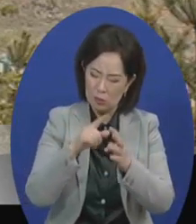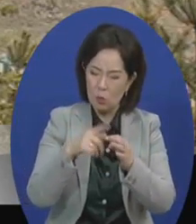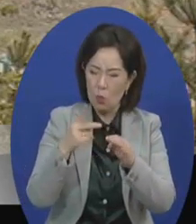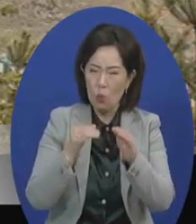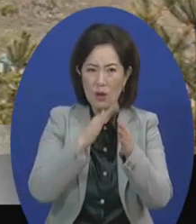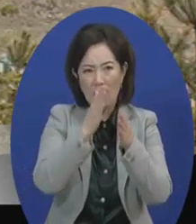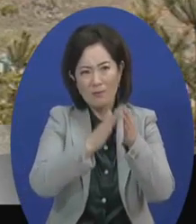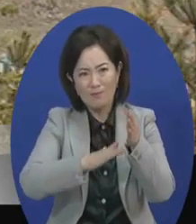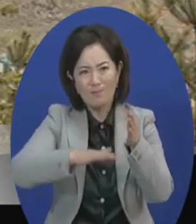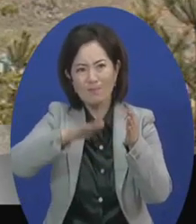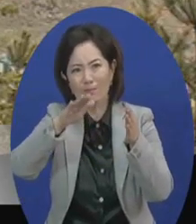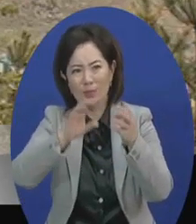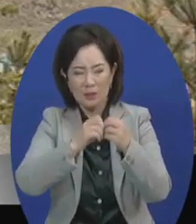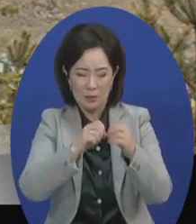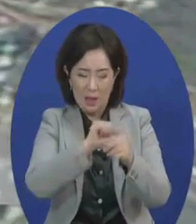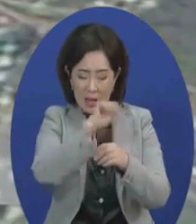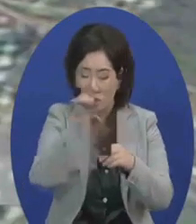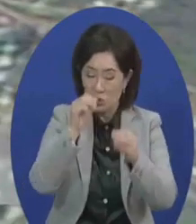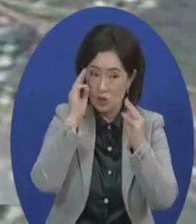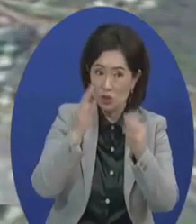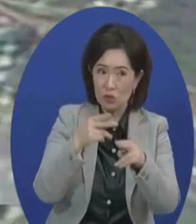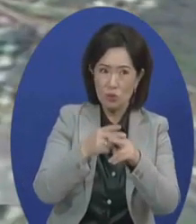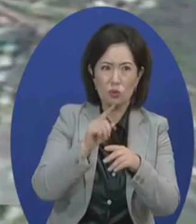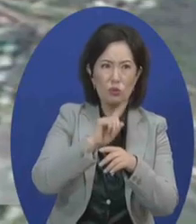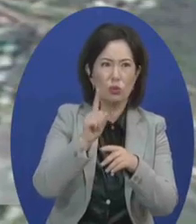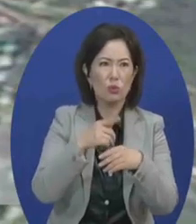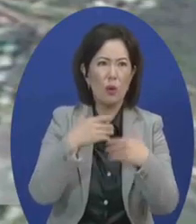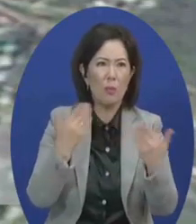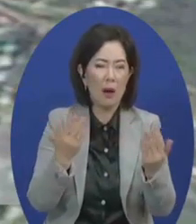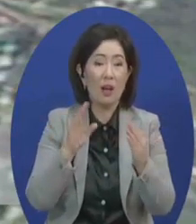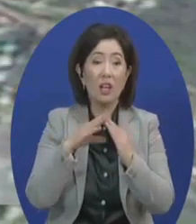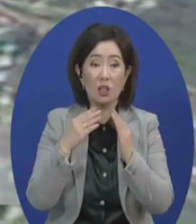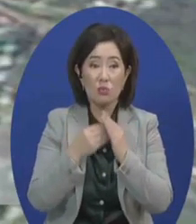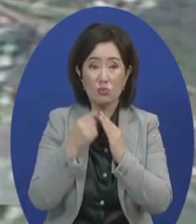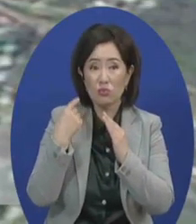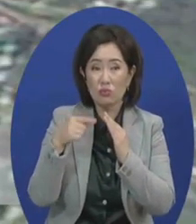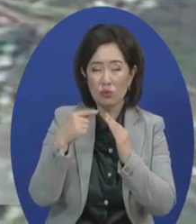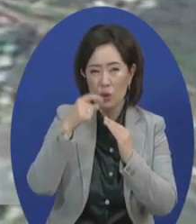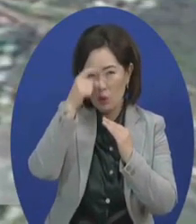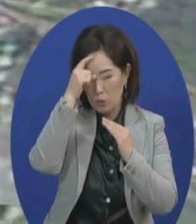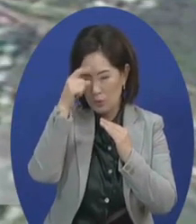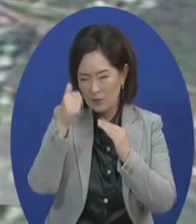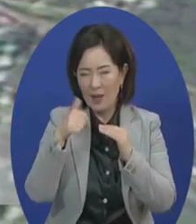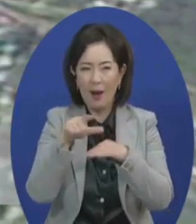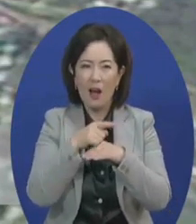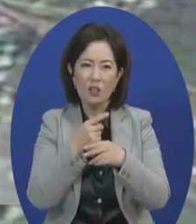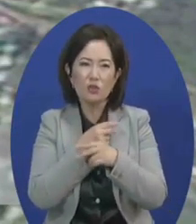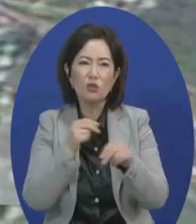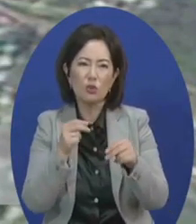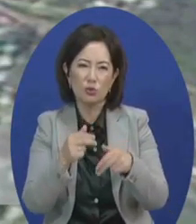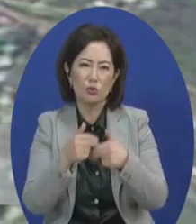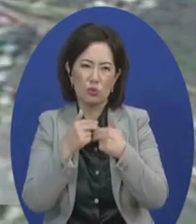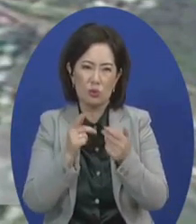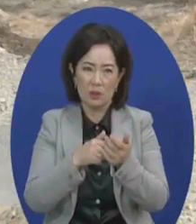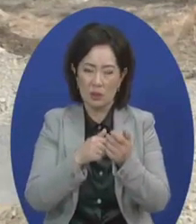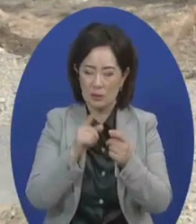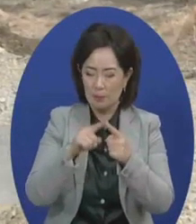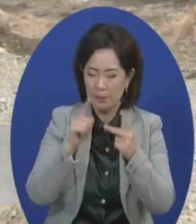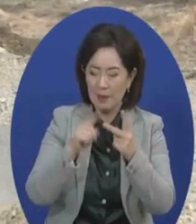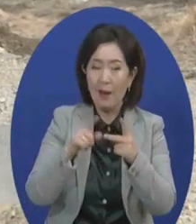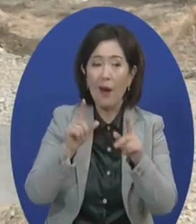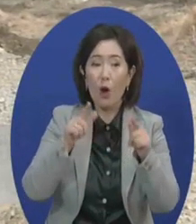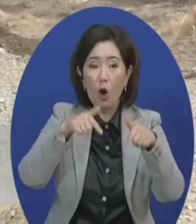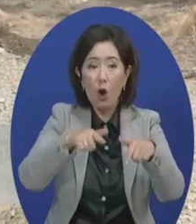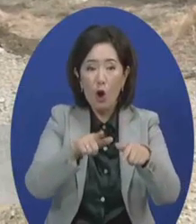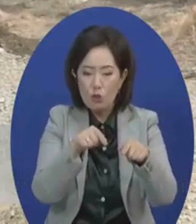үерийн далан байрж энэ асуудлыг шийдсэн байна. Гол нь зөвшөөрлгүй буусан айлууд ухамсартай байж газраа чөлөөлөх юм аа. Нөгөө талаас